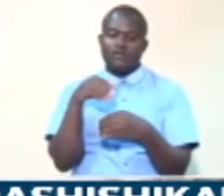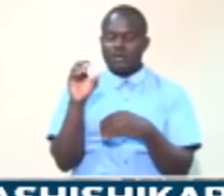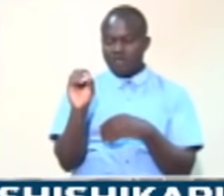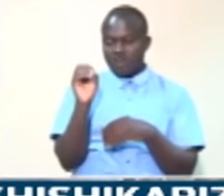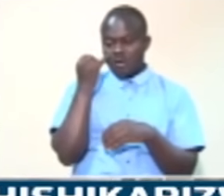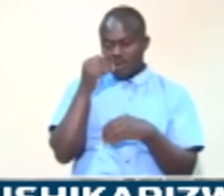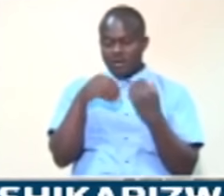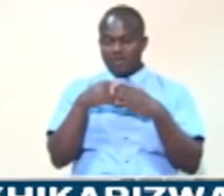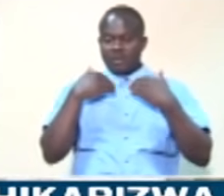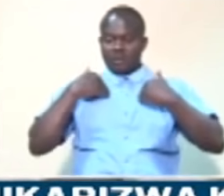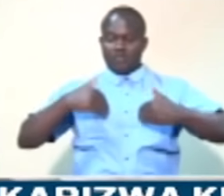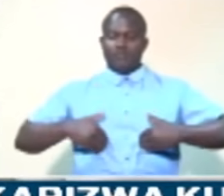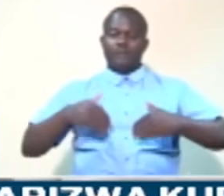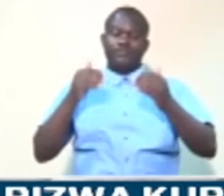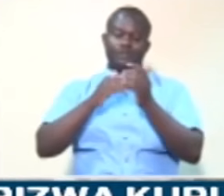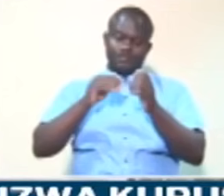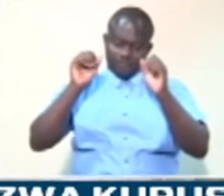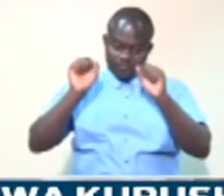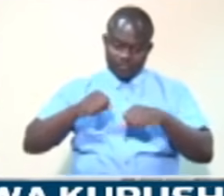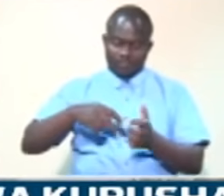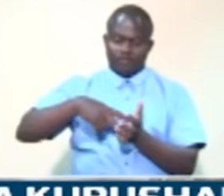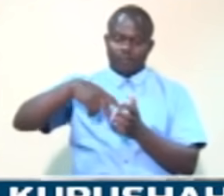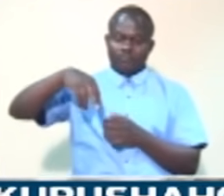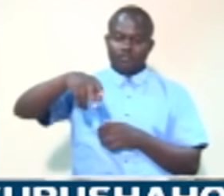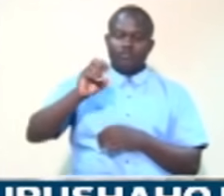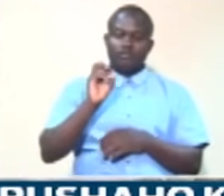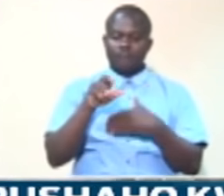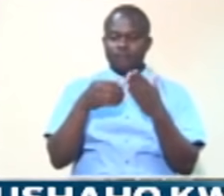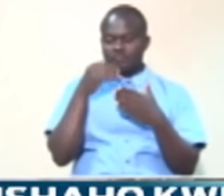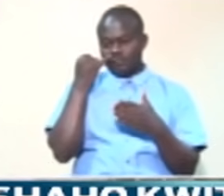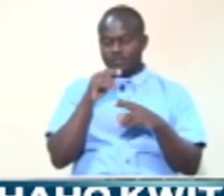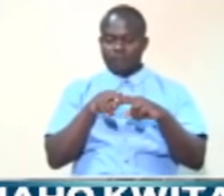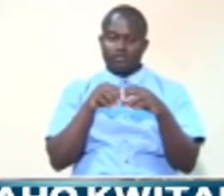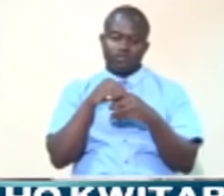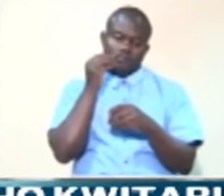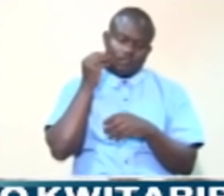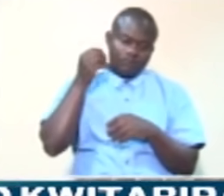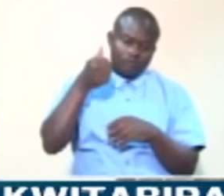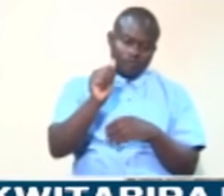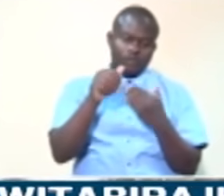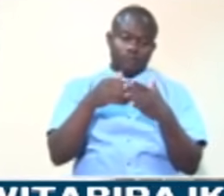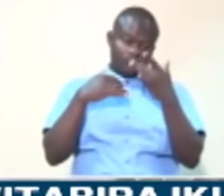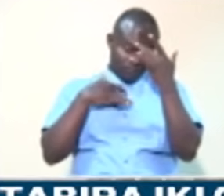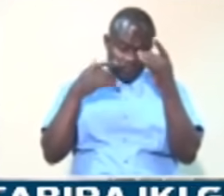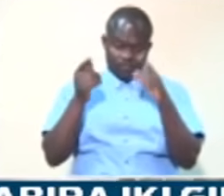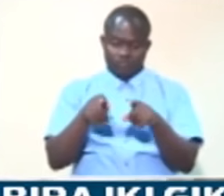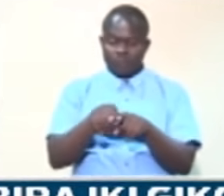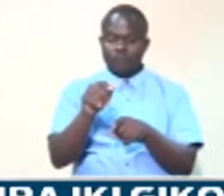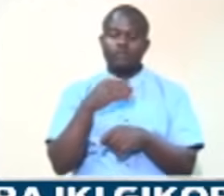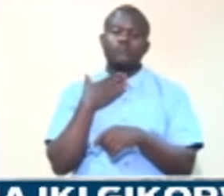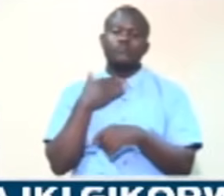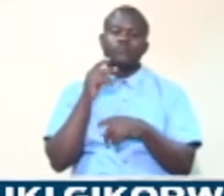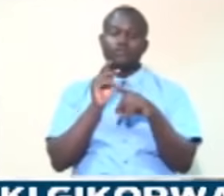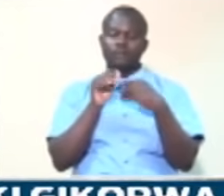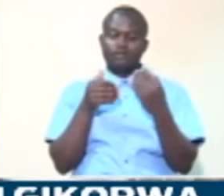umuntu afite umubiri akaba ashobora guhaguruka akagenda cyangwa niyo yaba yicaye iwe mu rugo indwara zitera uko zishatse uwo ari we